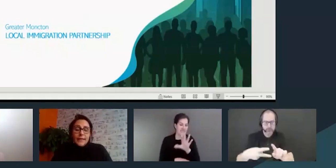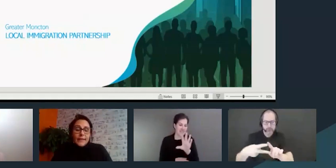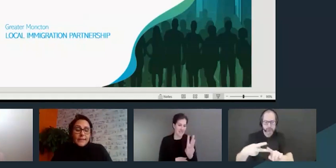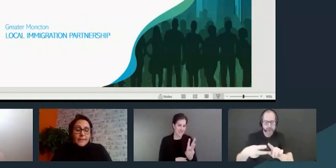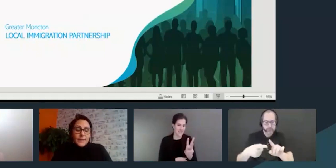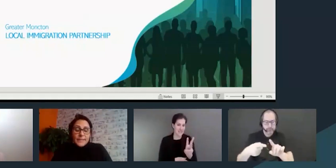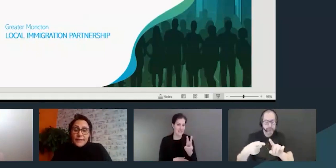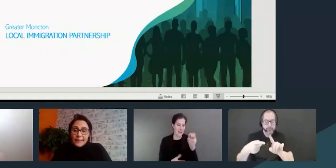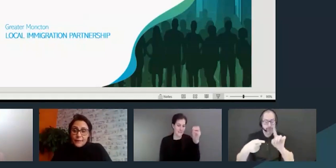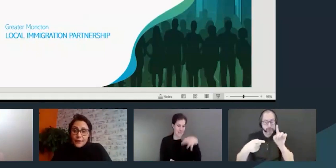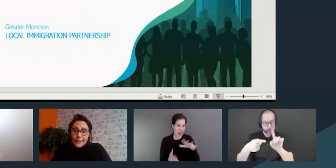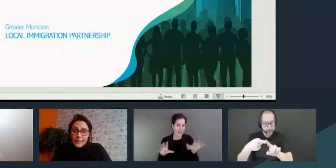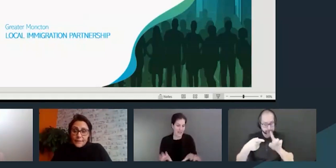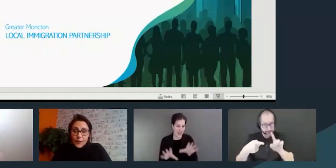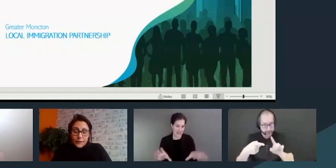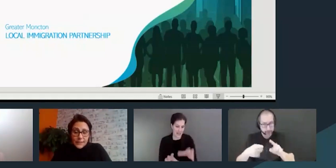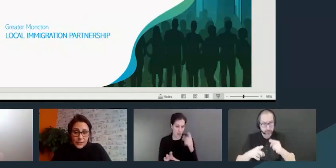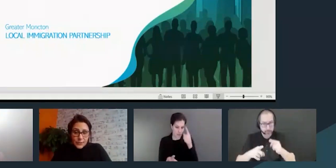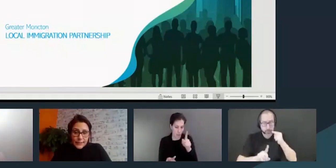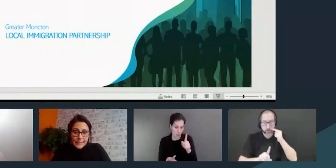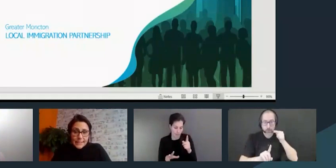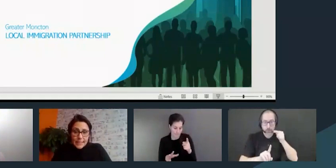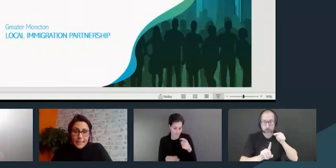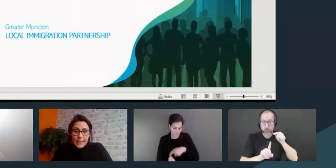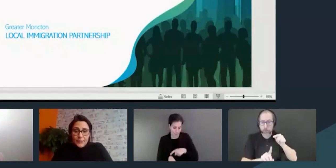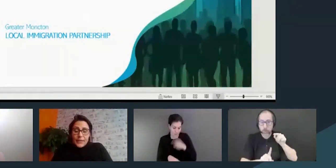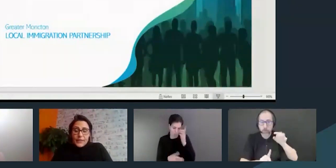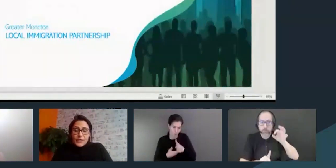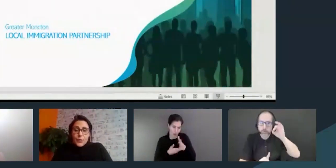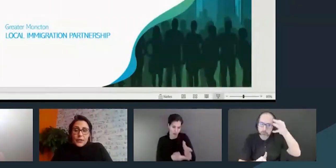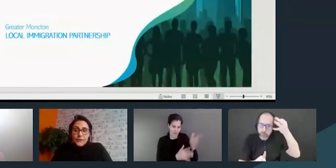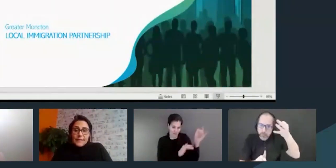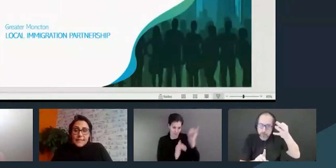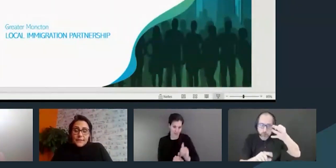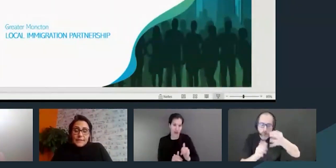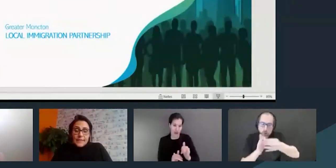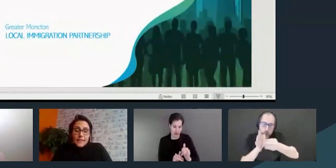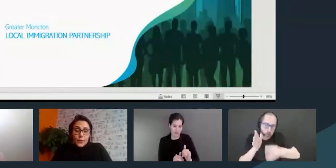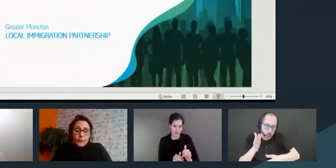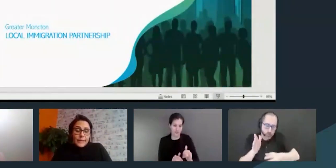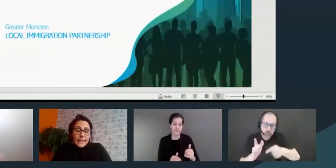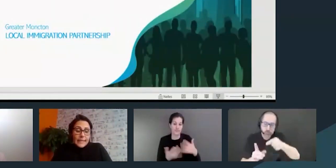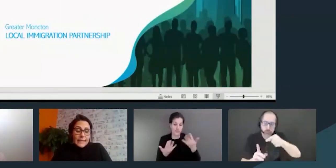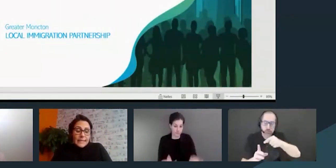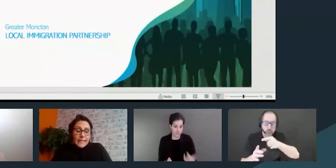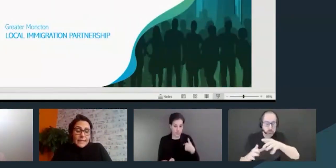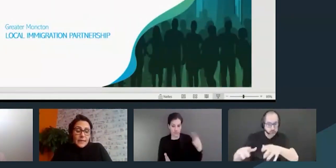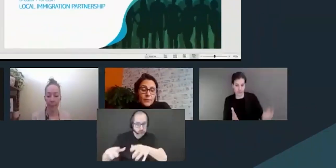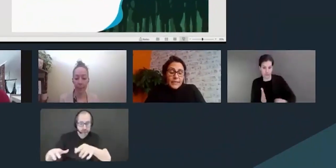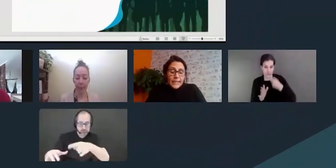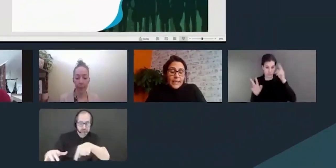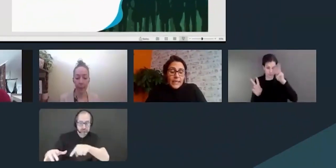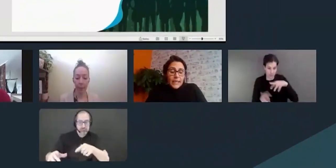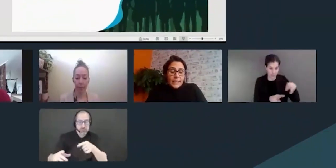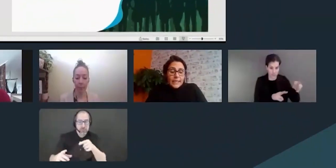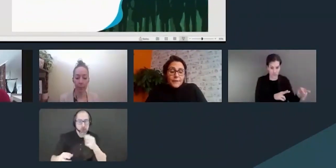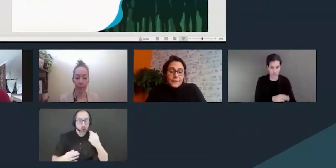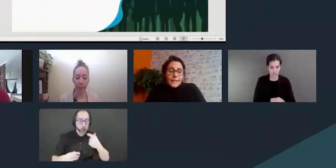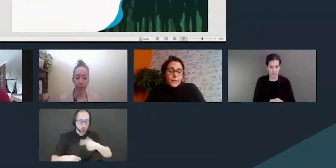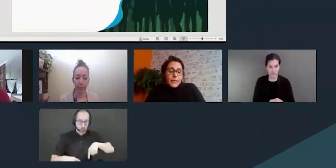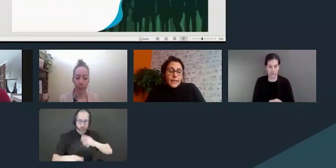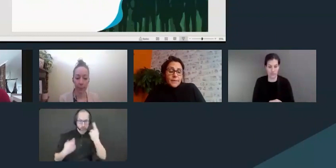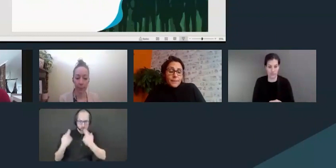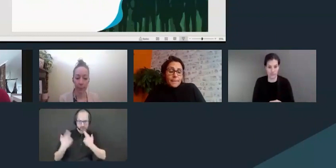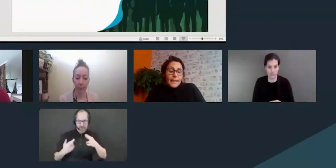En particulier pour les étudiants francophones, parce que ce que nous avons réalisé au sein de la communauté, que même s'ils parlent, comme je l'ai